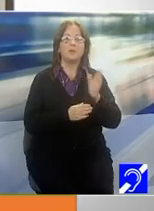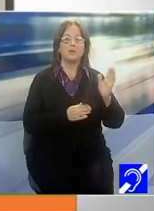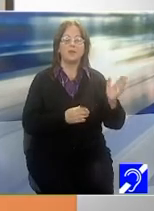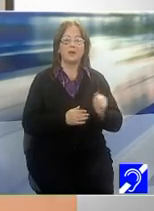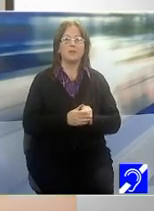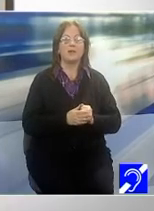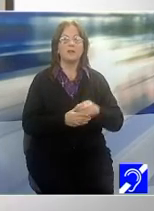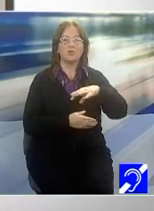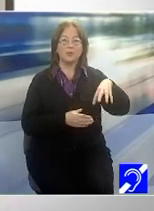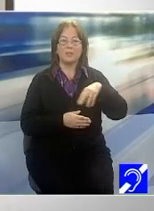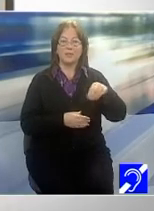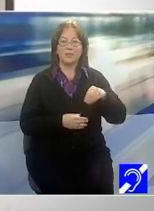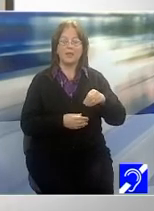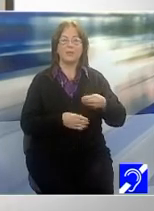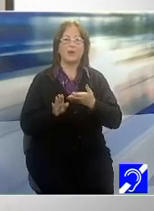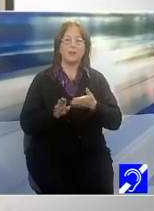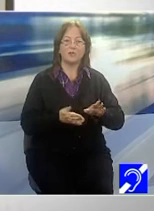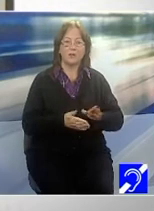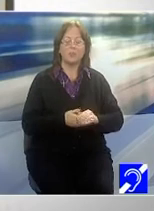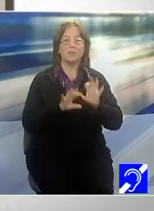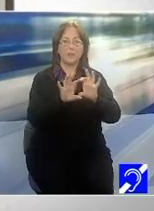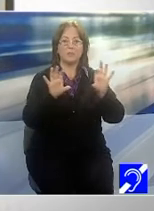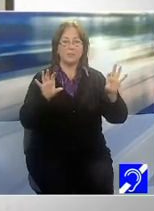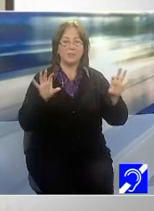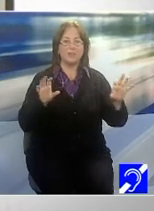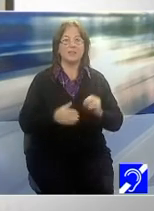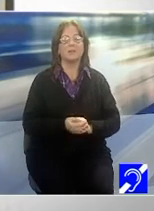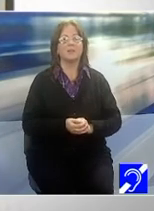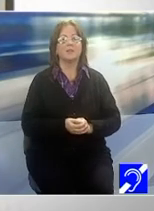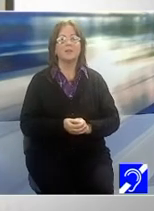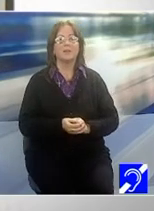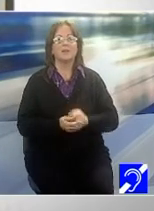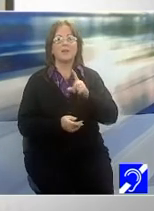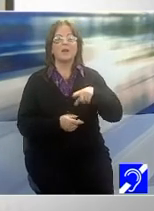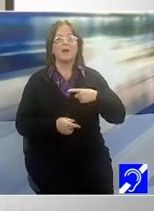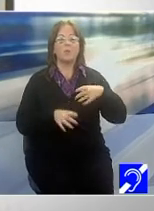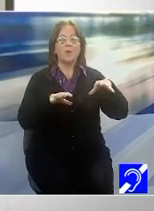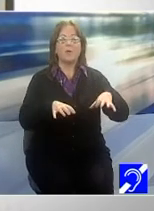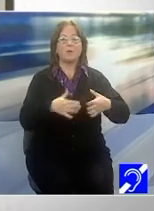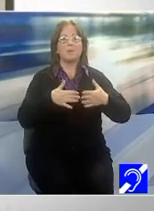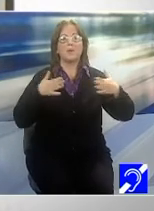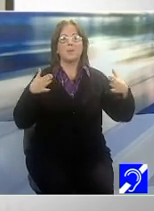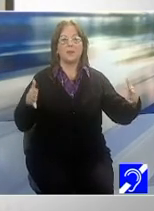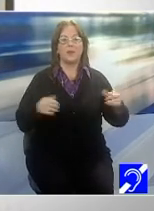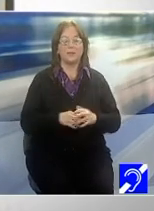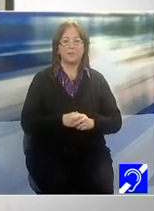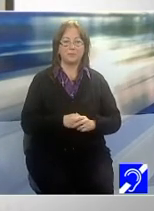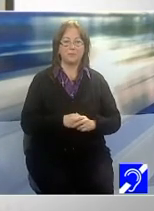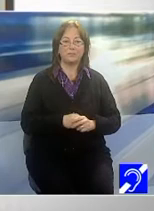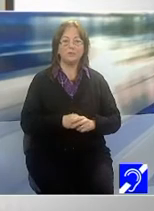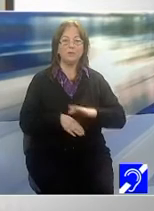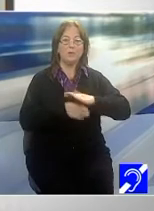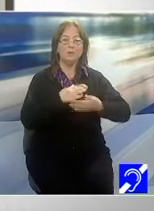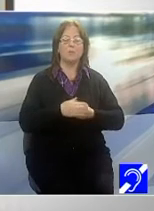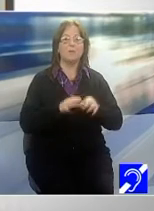început expoziția, care a fost mult mai amplă, fiindcă ea un spațiu mult mai mare acolo. Apoi expoziția a